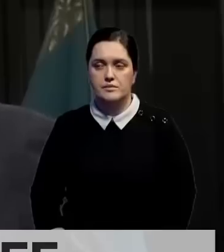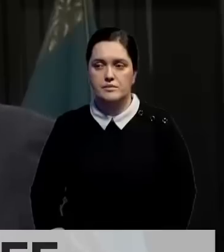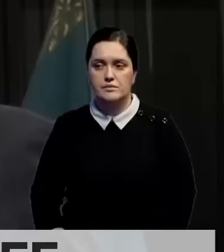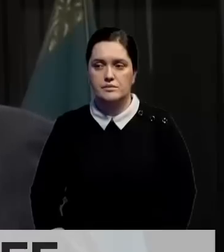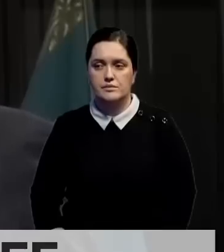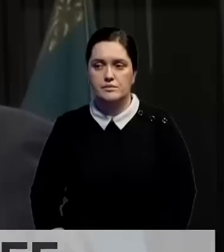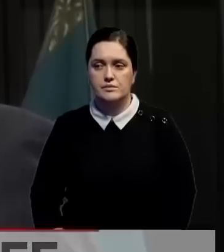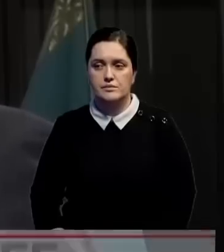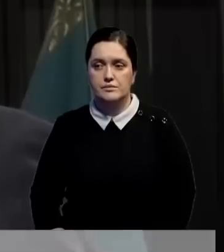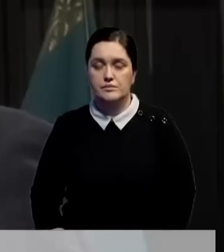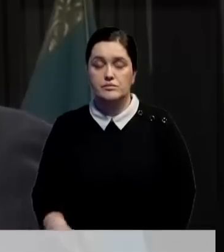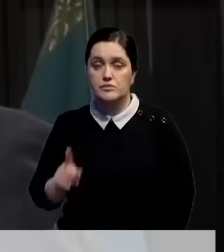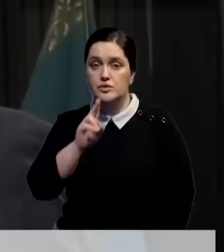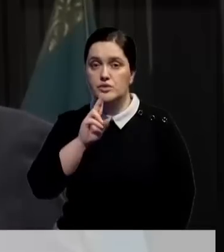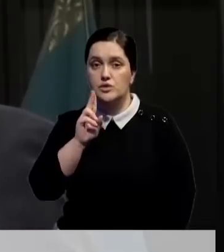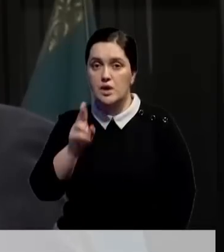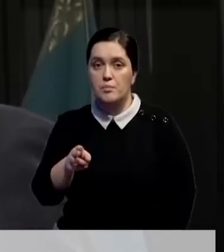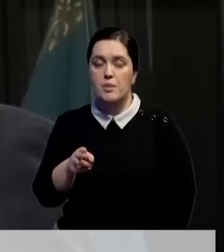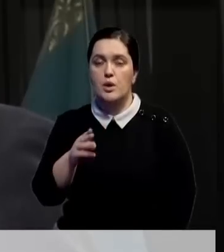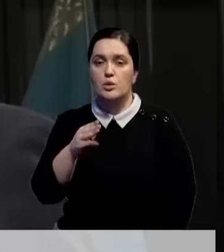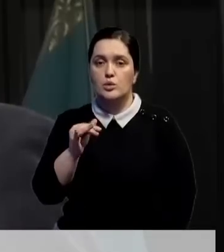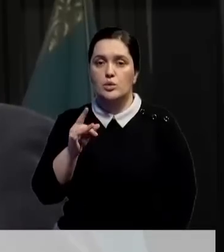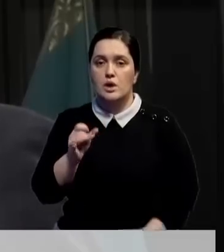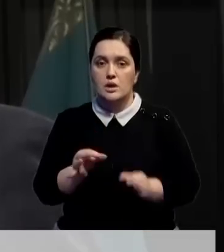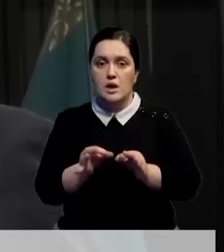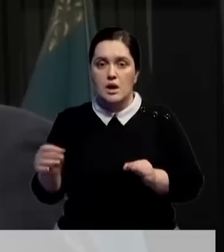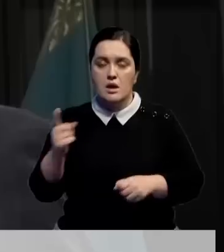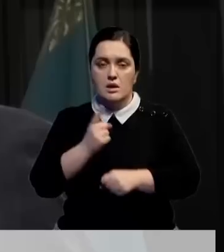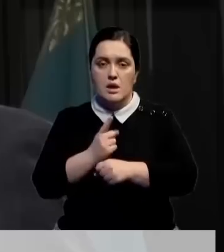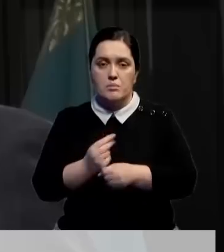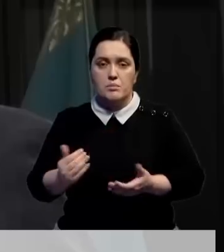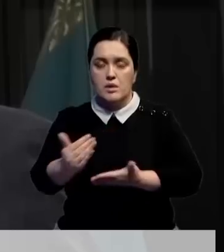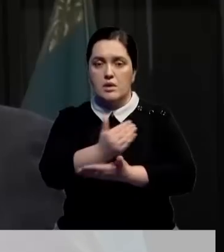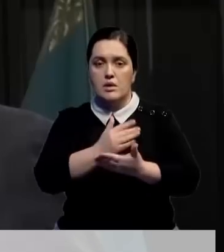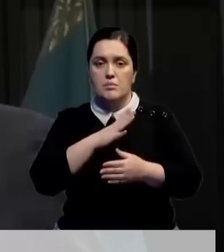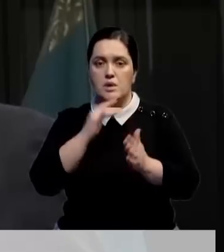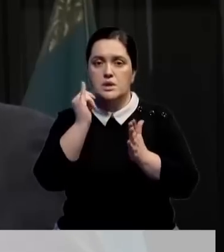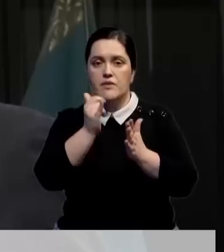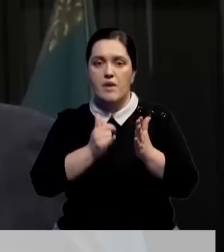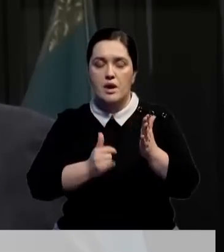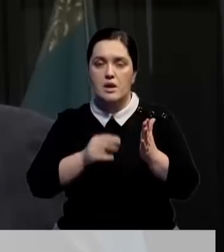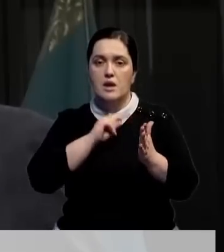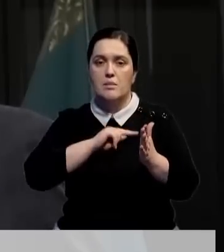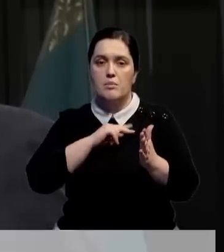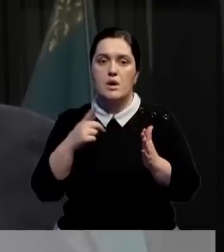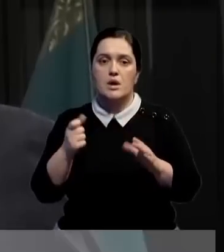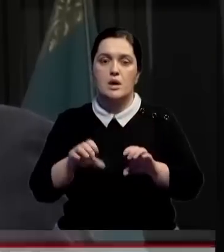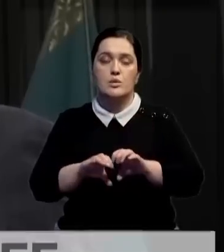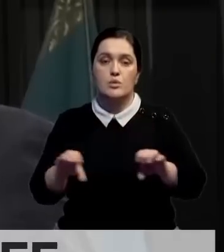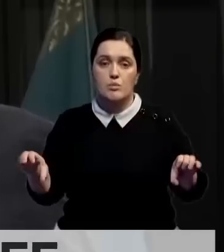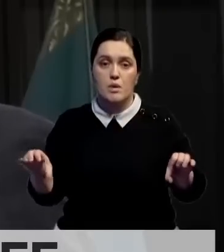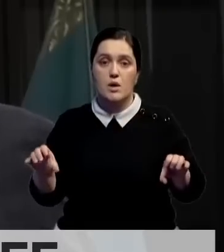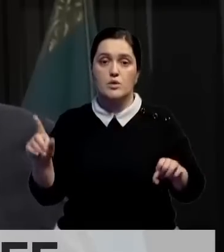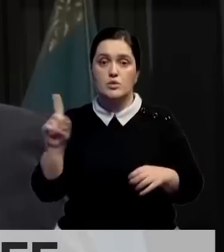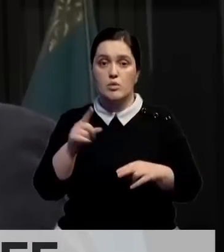В департамент поступила жалоба жителей микрорайона Туран касательно незаконного сбора денежных средств при проведении сварочных работ газовых труб к домам. Чтобы